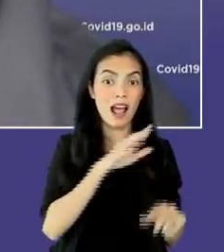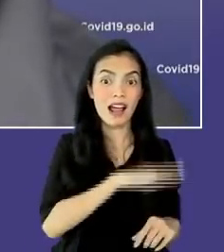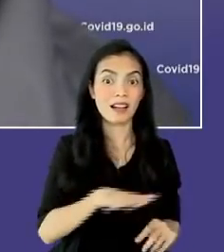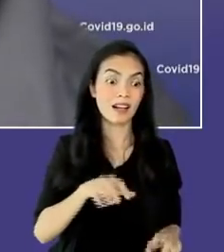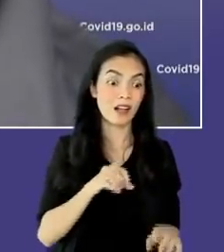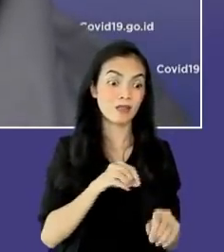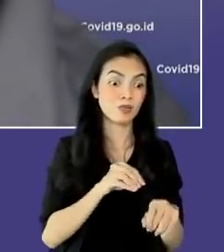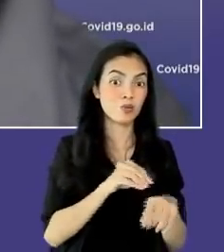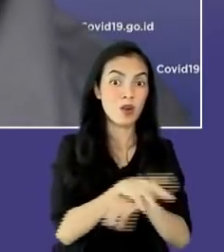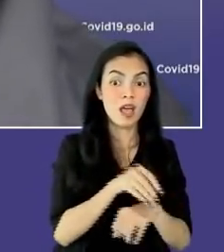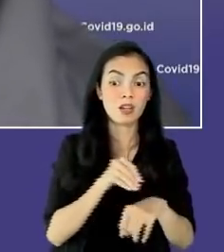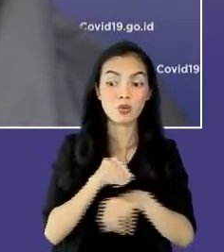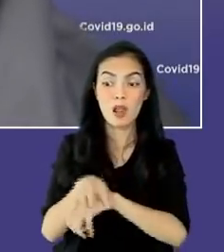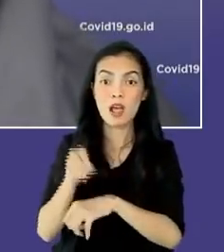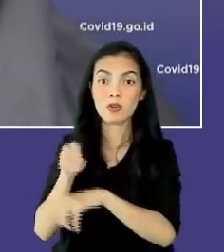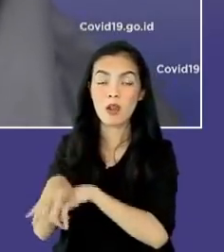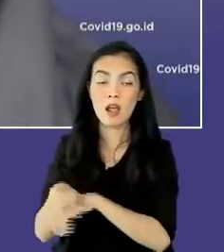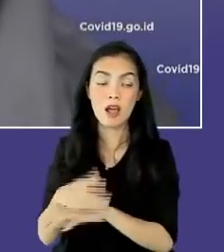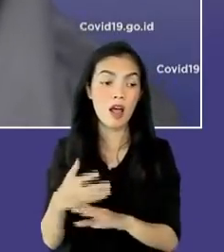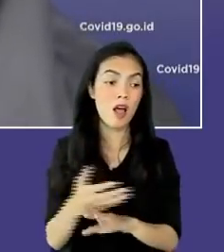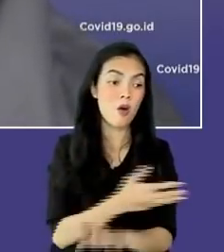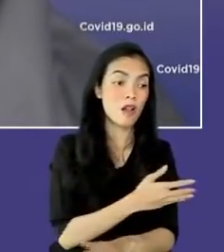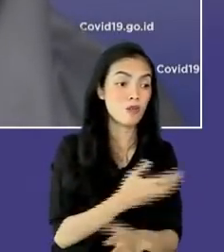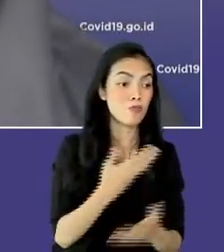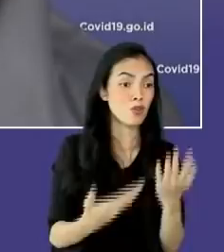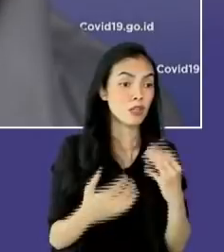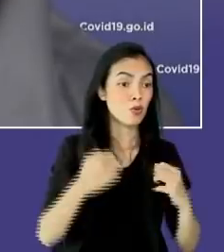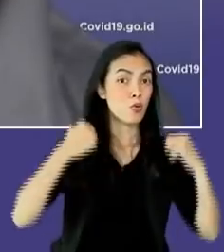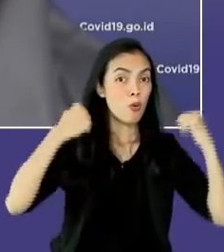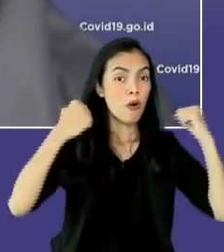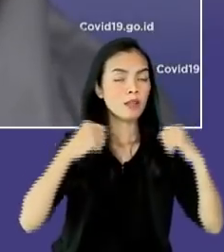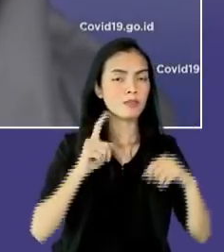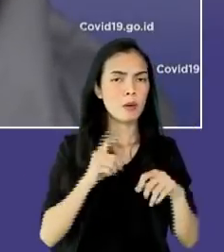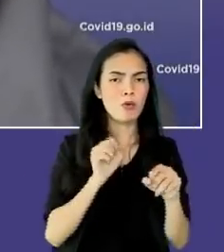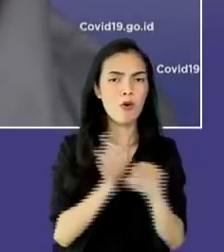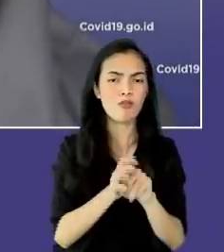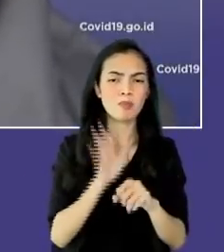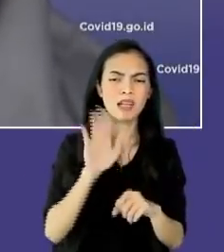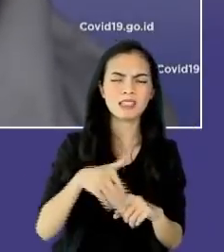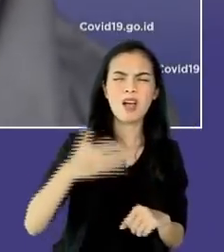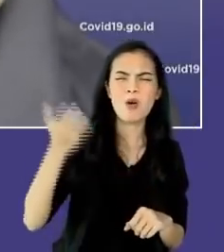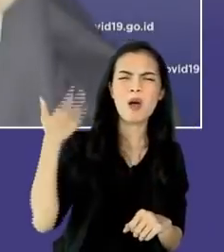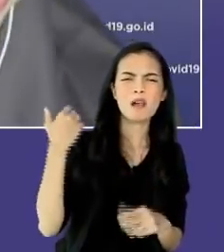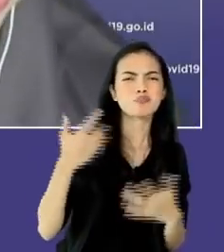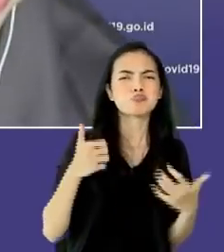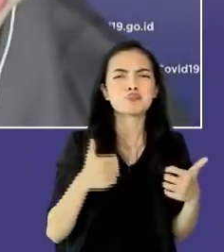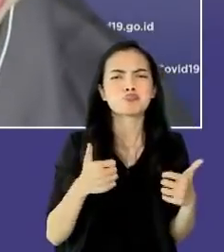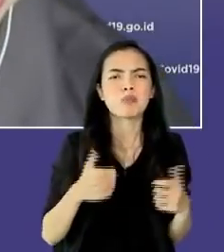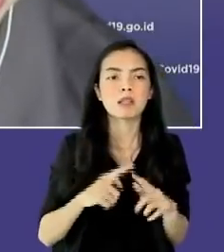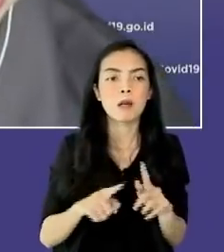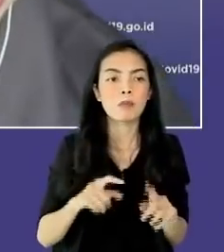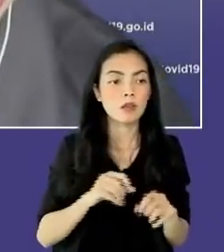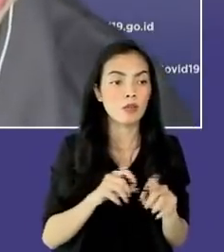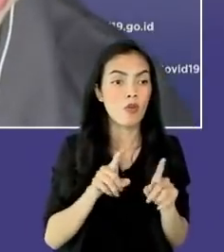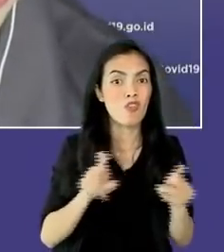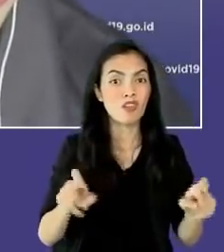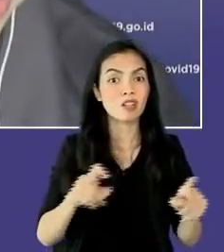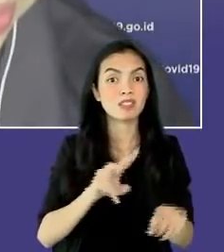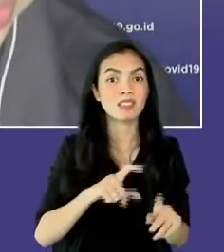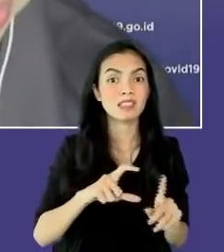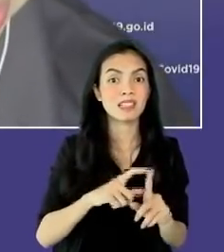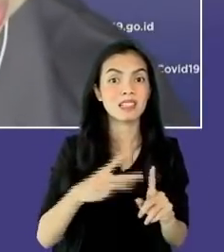yang tadinya barangkali anak-anak itu lebih kuat waktu variannya masih yang awal-awal, ketemu varian Delta nggak milih nih